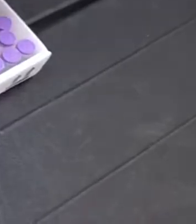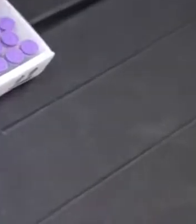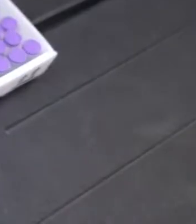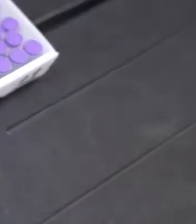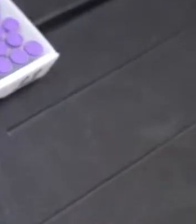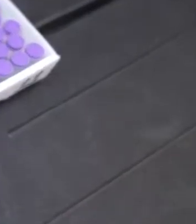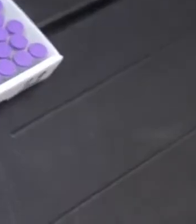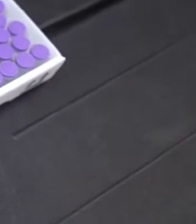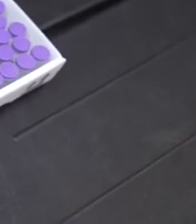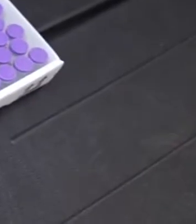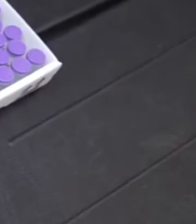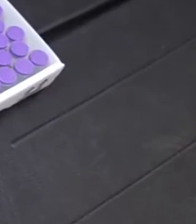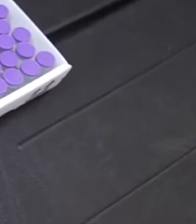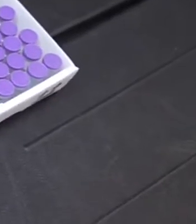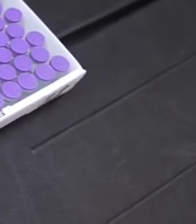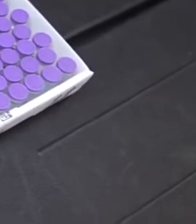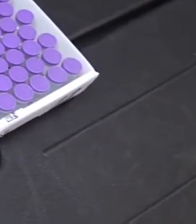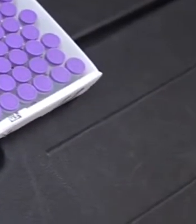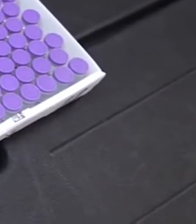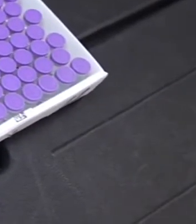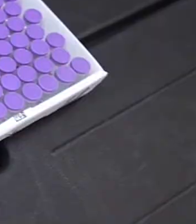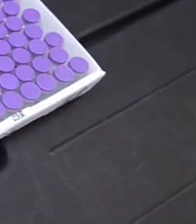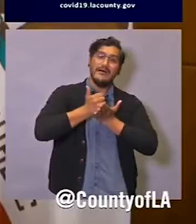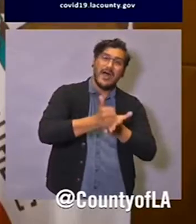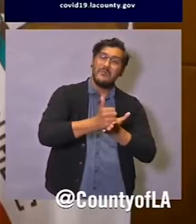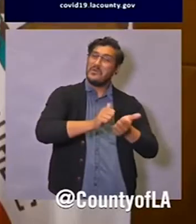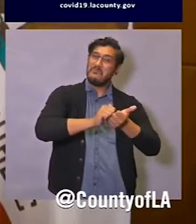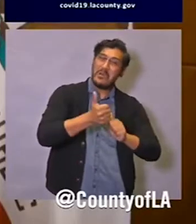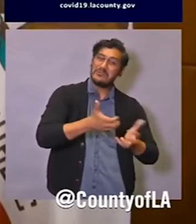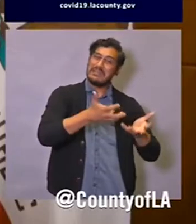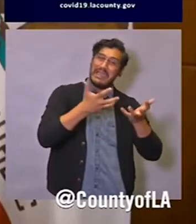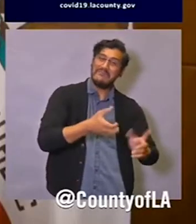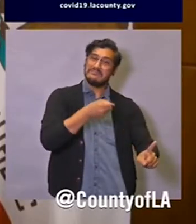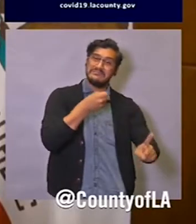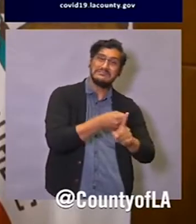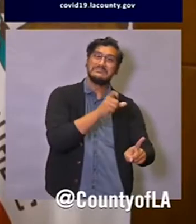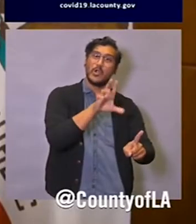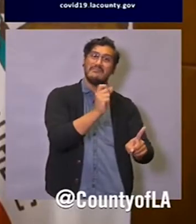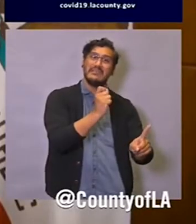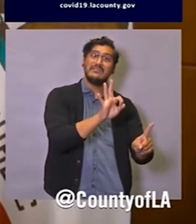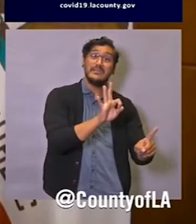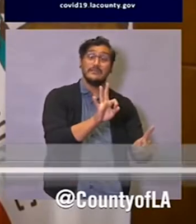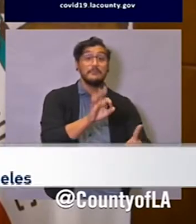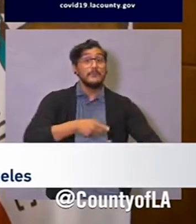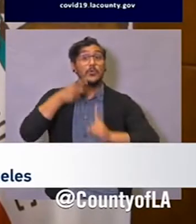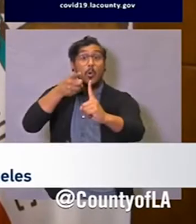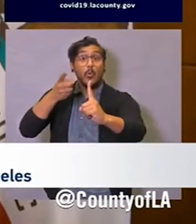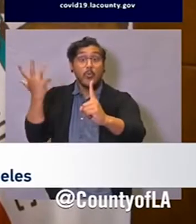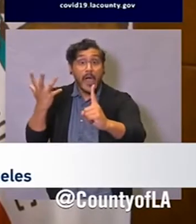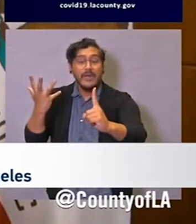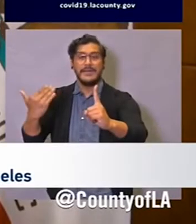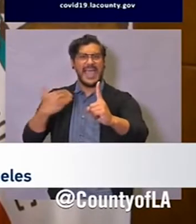un accroissement de la chaîne d'approvisionnement, d'autres défis demeurent. L'objectif est en effet d'avoir à terme des sites de vaccination